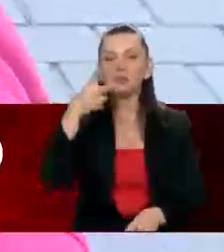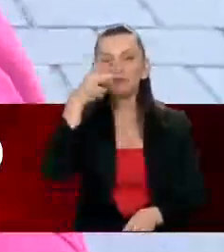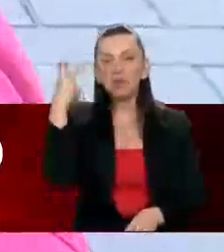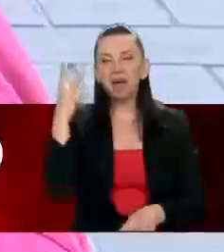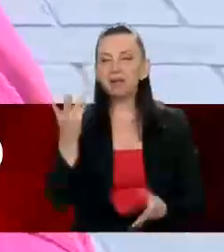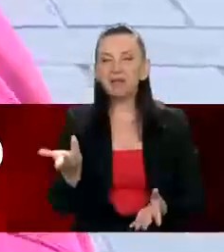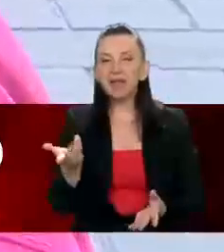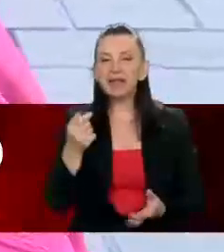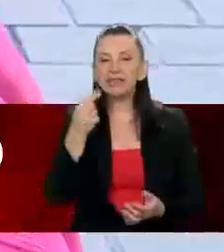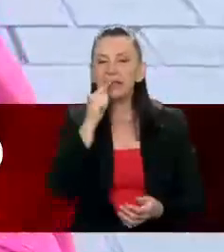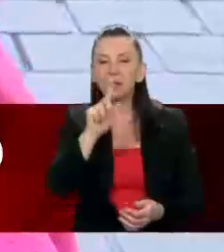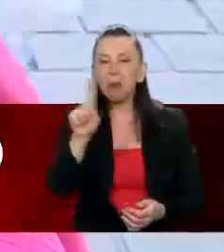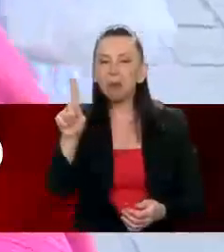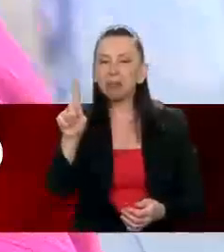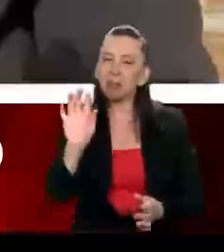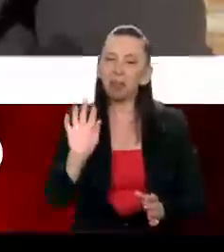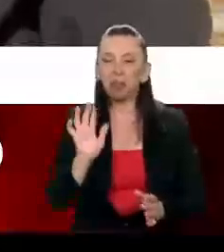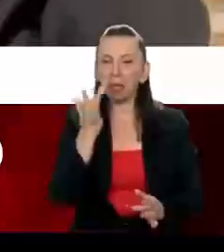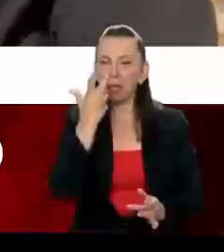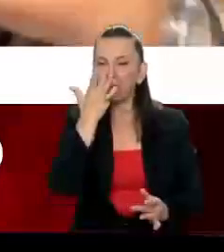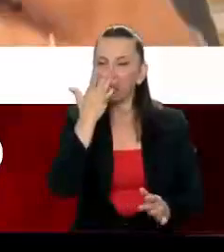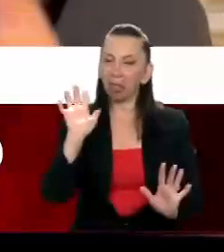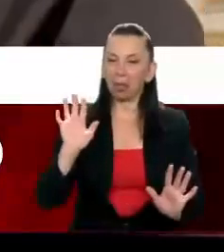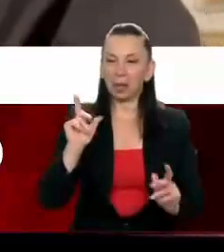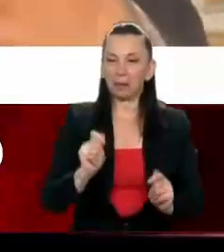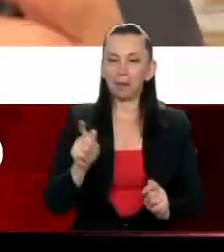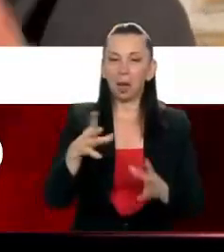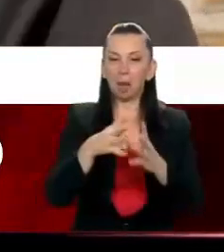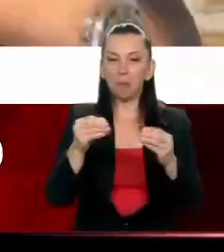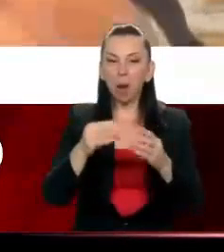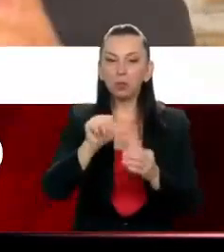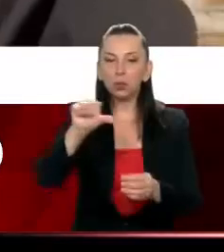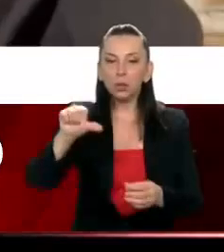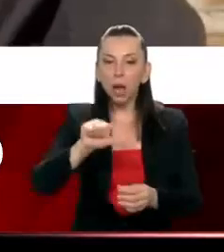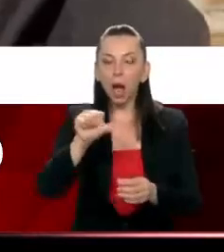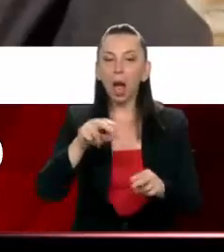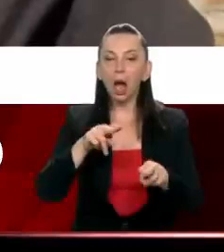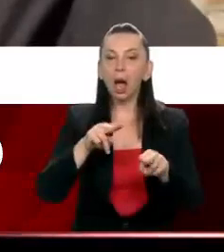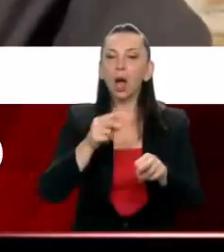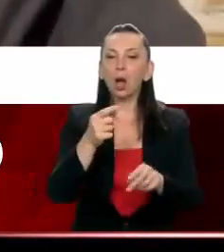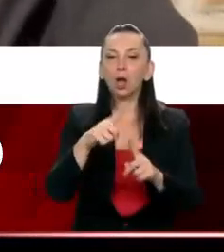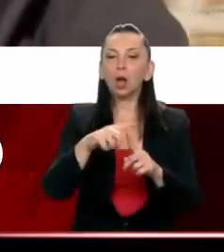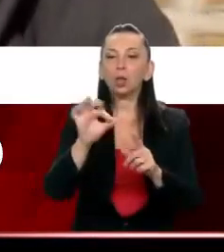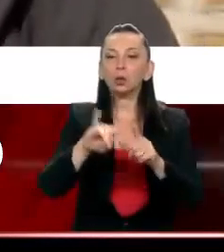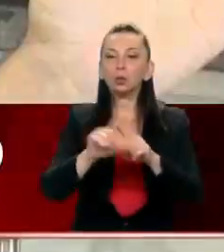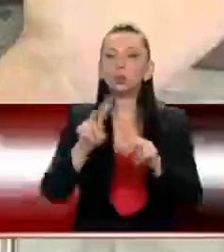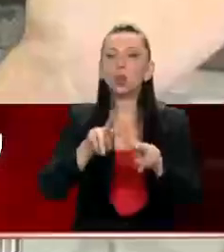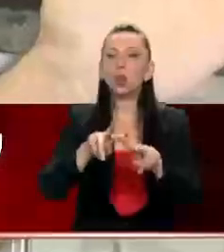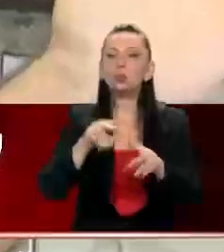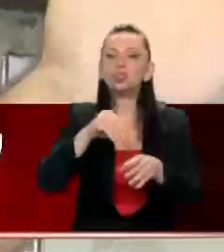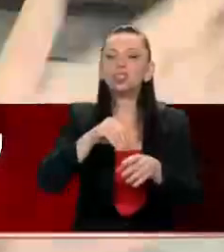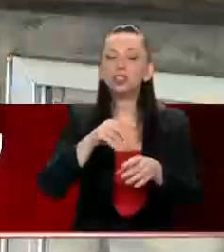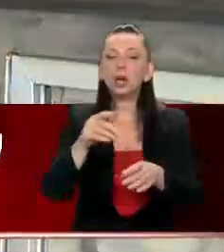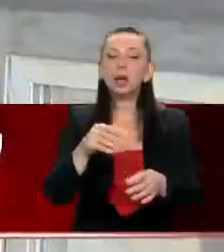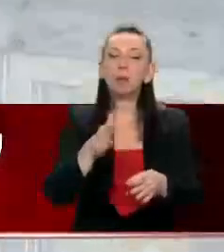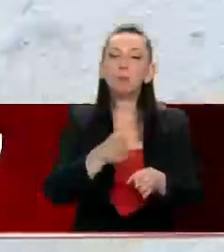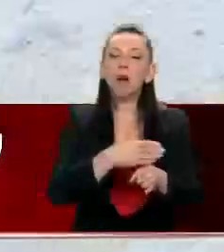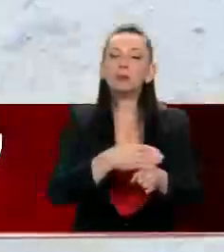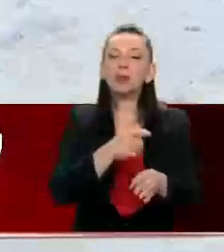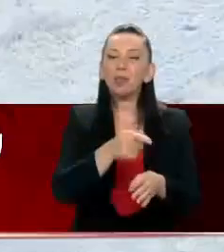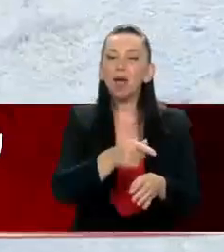10 tane zeytinle yapılmıştır. İçerisine pamuk yağı, aspir yağı, kanola yağı gibi tohum yağları karıştırılıyor. Zeytinyağı diye